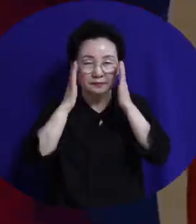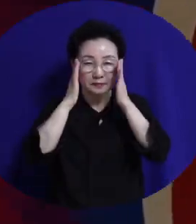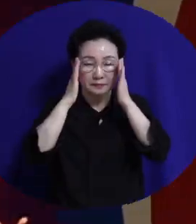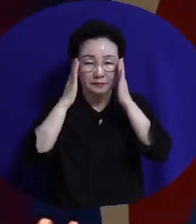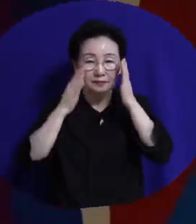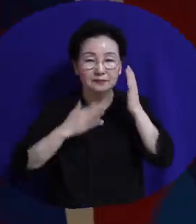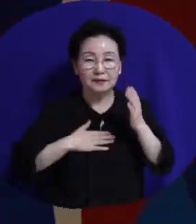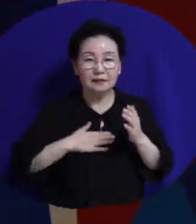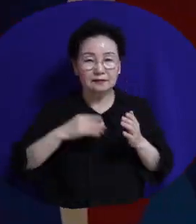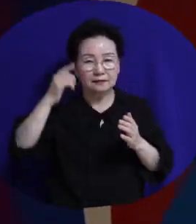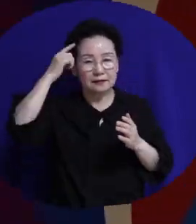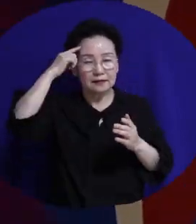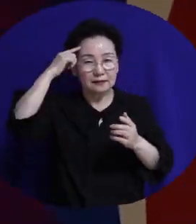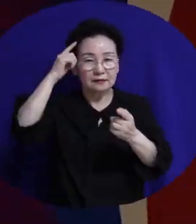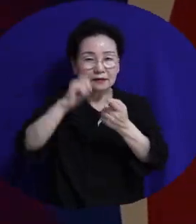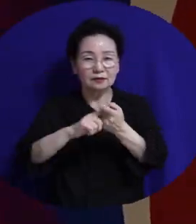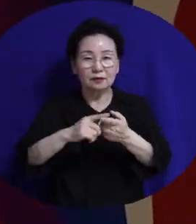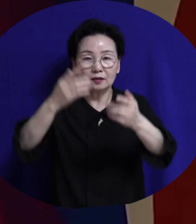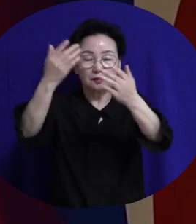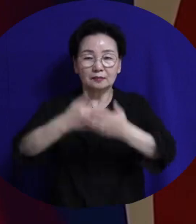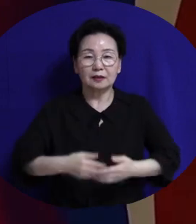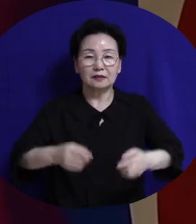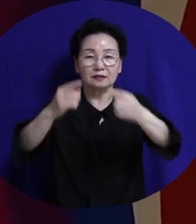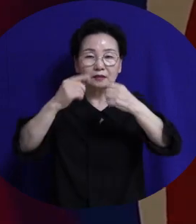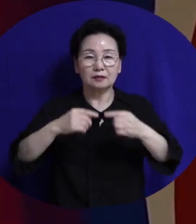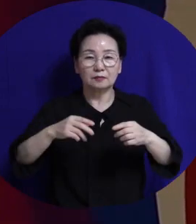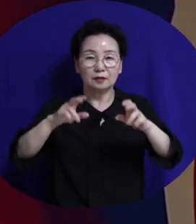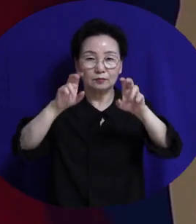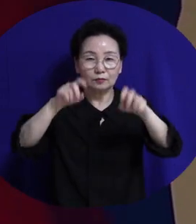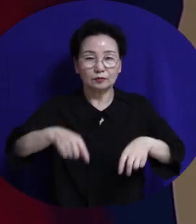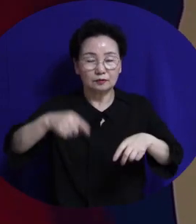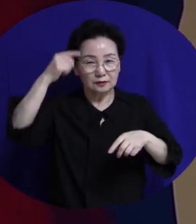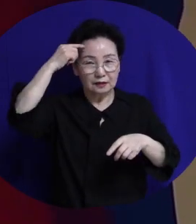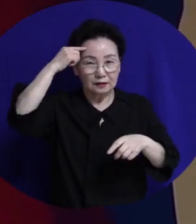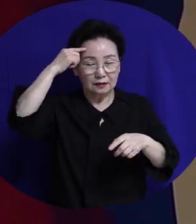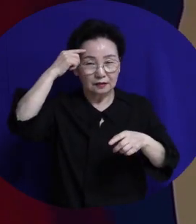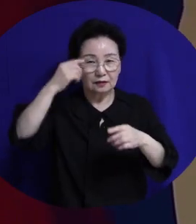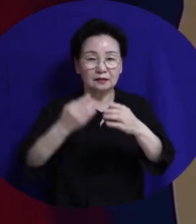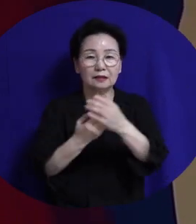내가 의식적으로 받아들이면 무의식적으로 나오게 돼 있는 거예요.